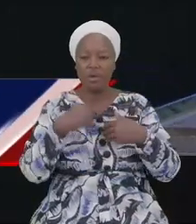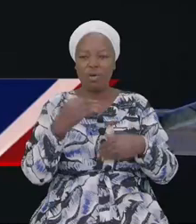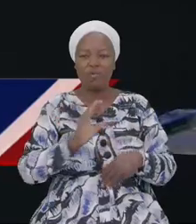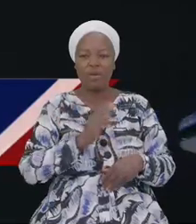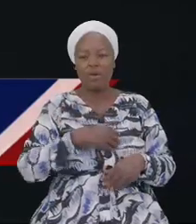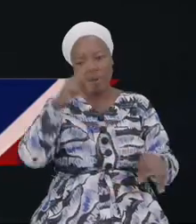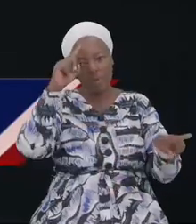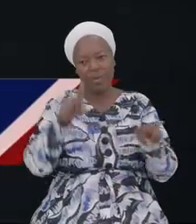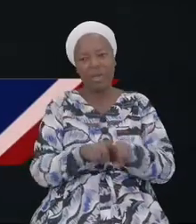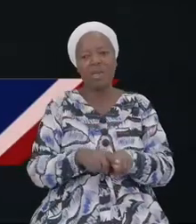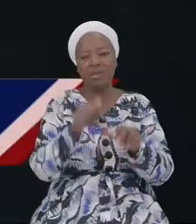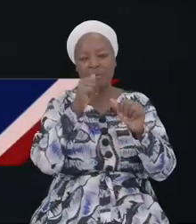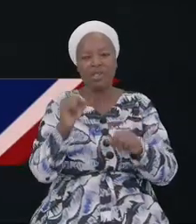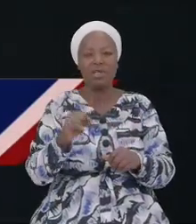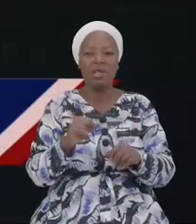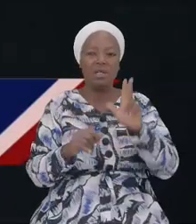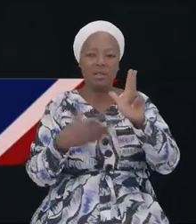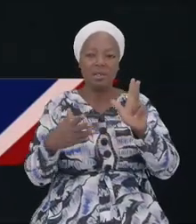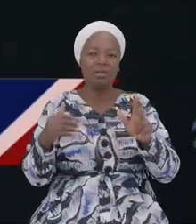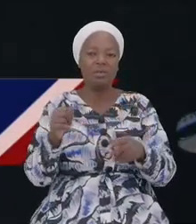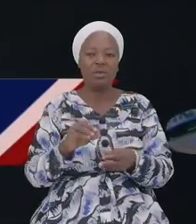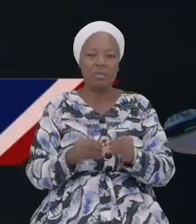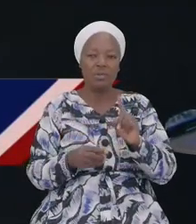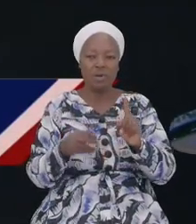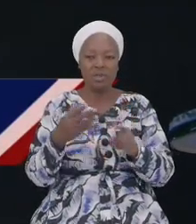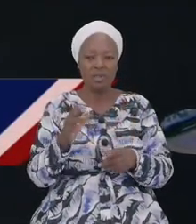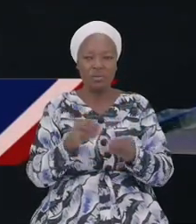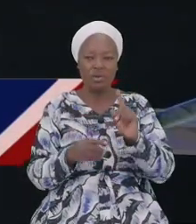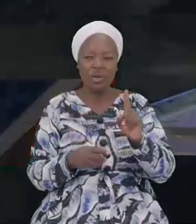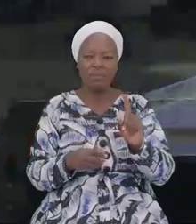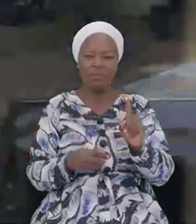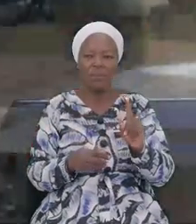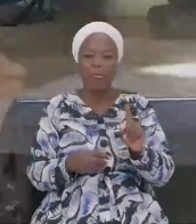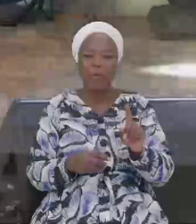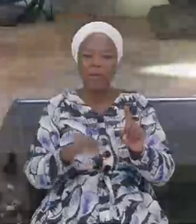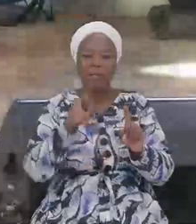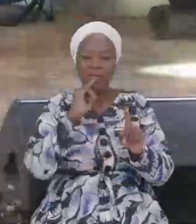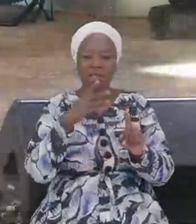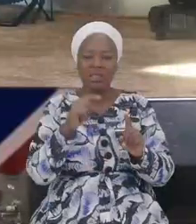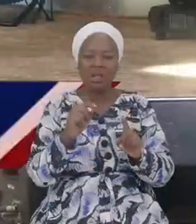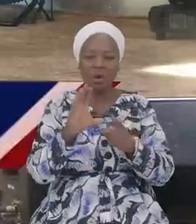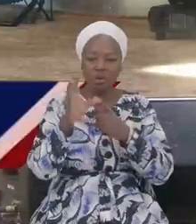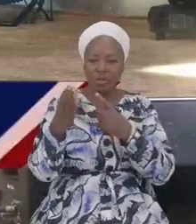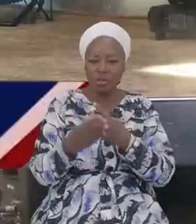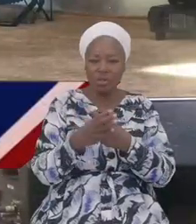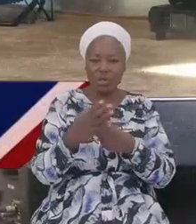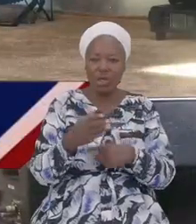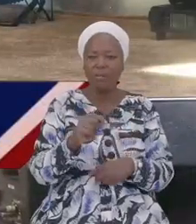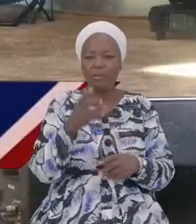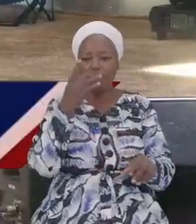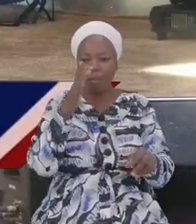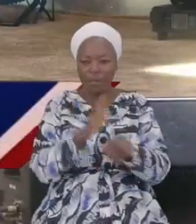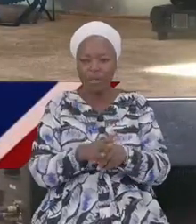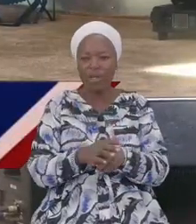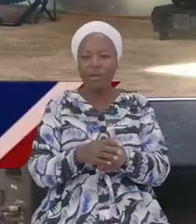d'alliance. Nous allons considérer trois points dans le message. Premier point, la promesse conditionnelle de la